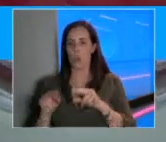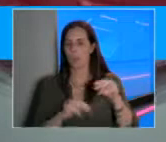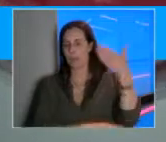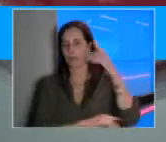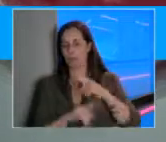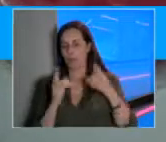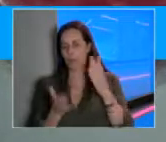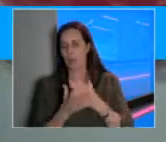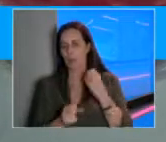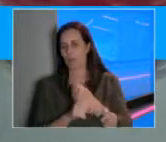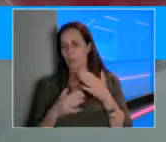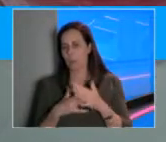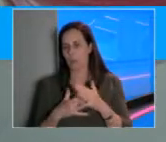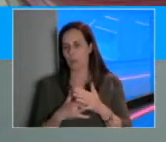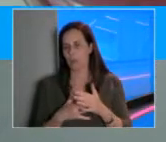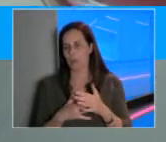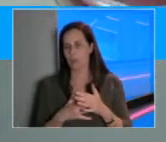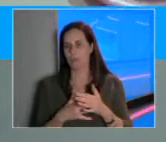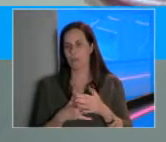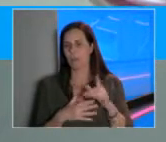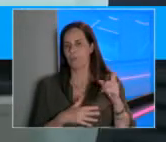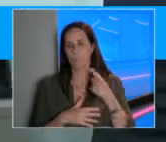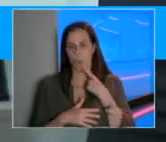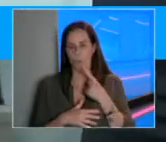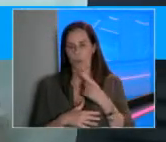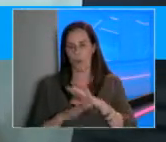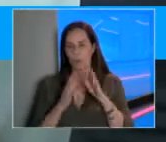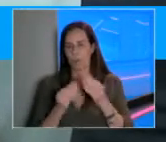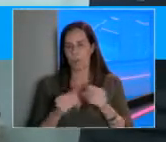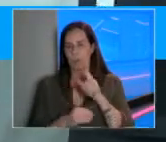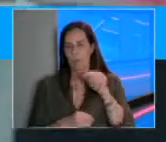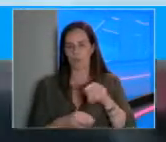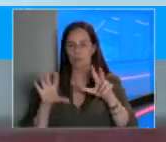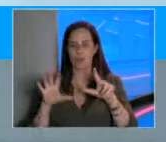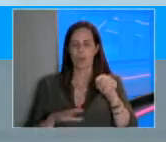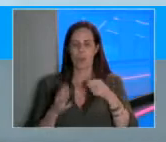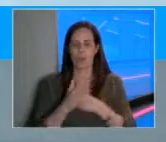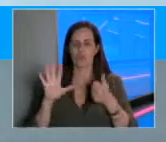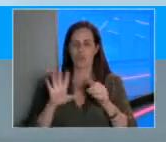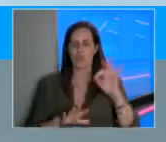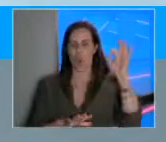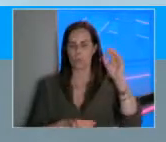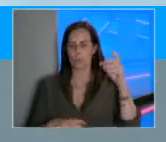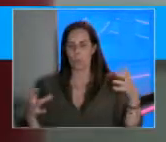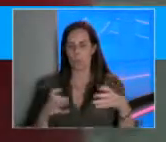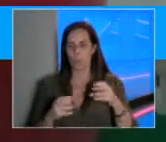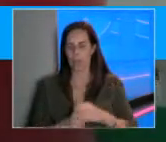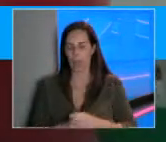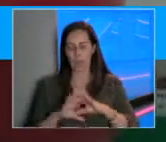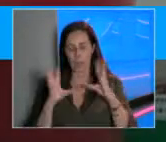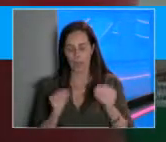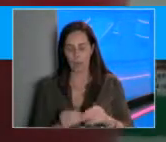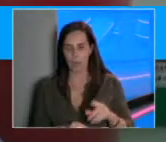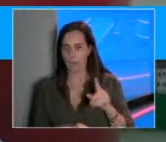למדינות אחרות שכבר עשו את הבדיקה הזאת אצלן, והם מדווחים על כל דבר בין 1.8 עד 6% באוכלוסייה הכללית.